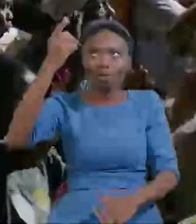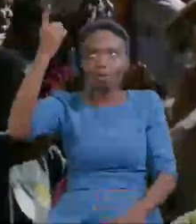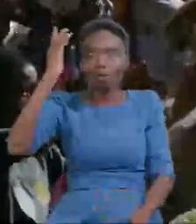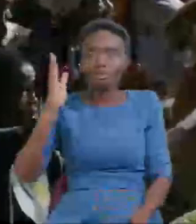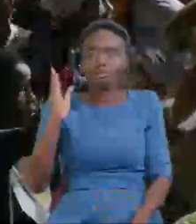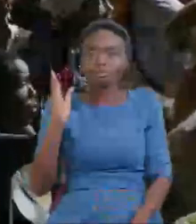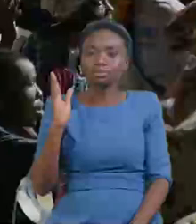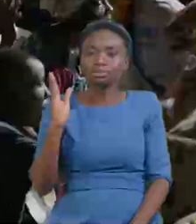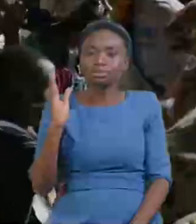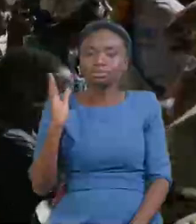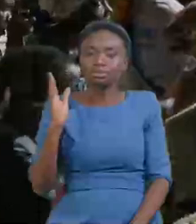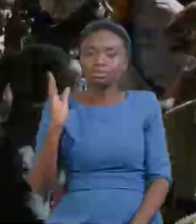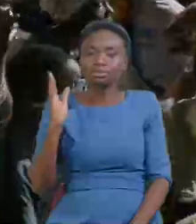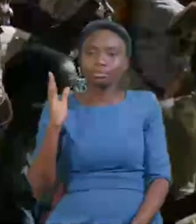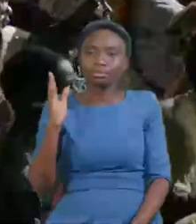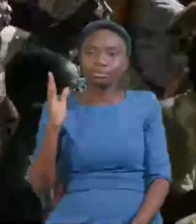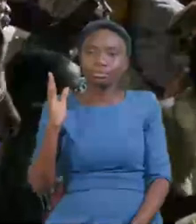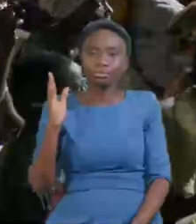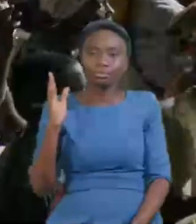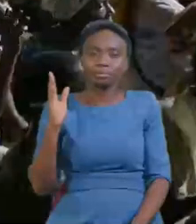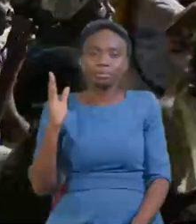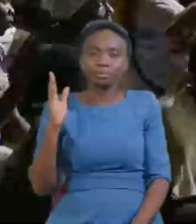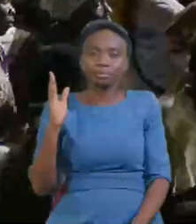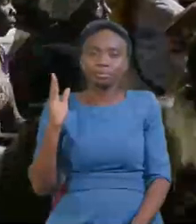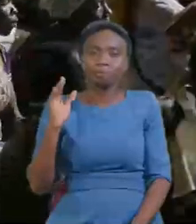Le royaume de Dieu est proche. Moi, je choisis le royaume de Dieu.